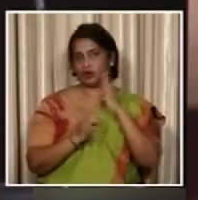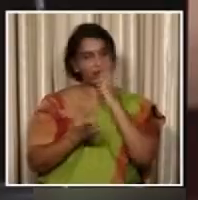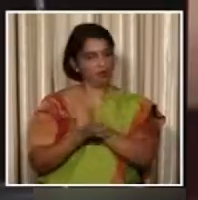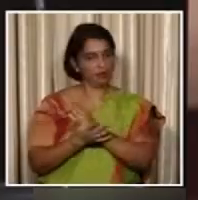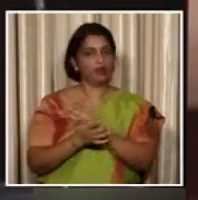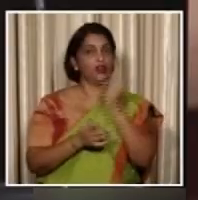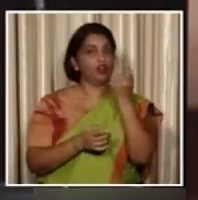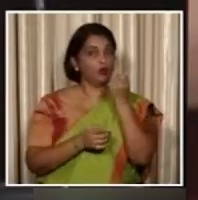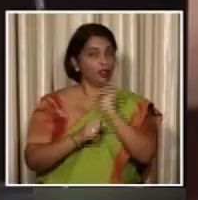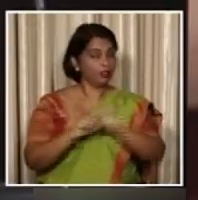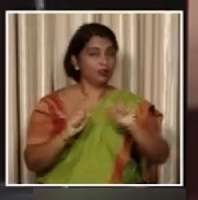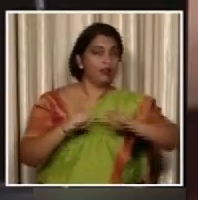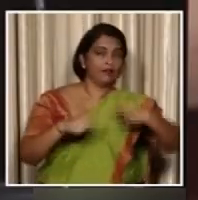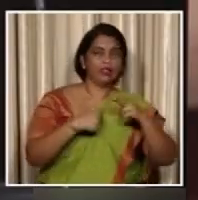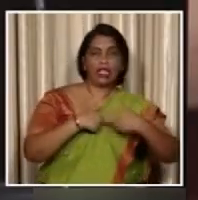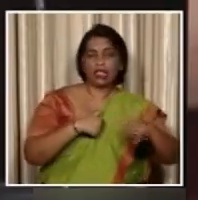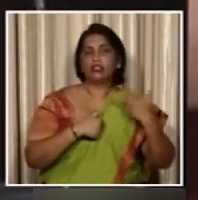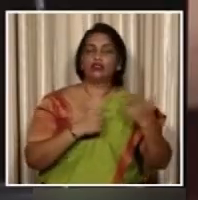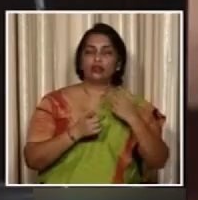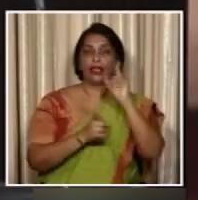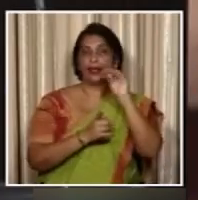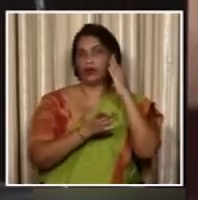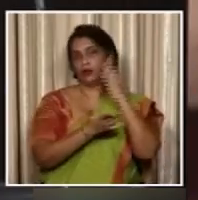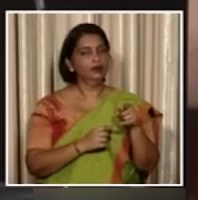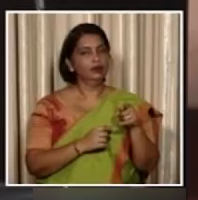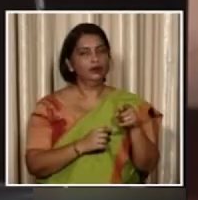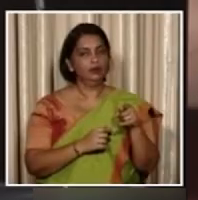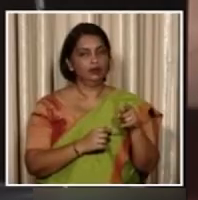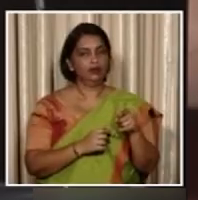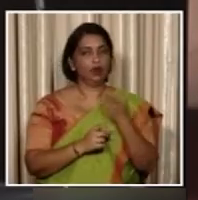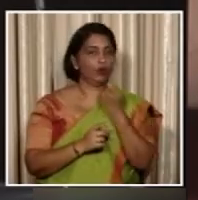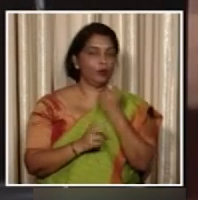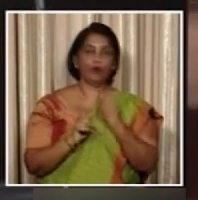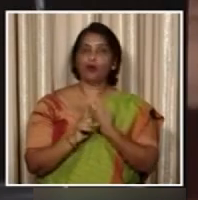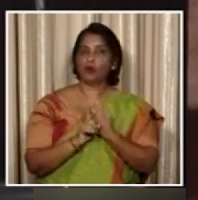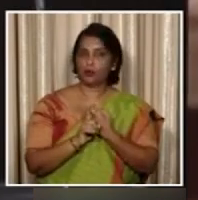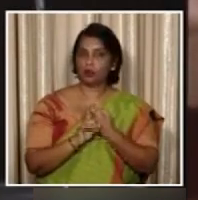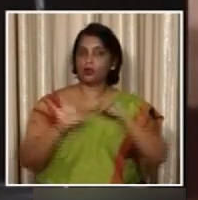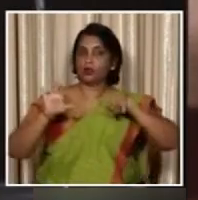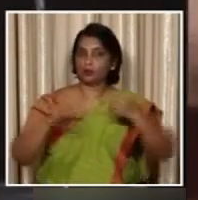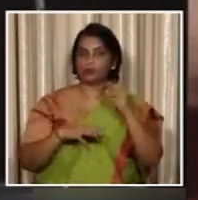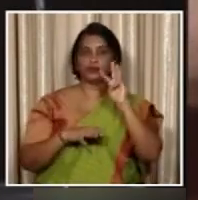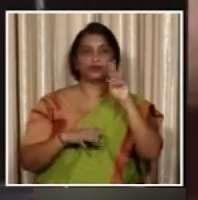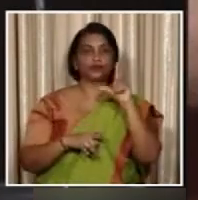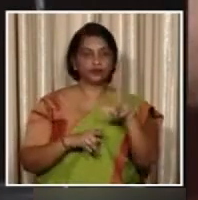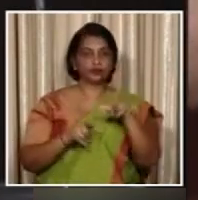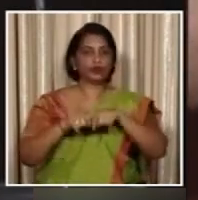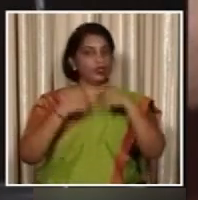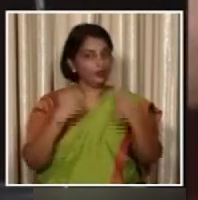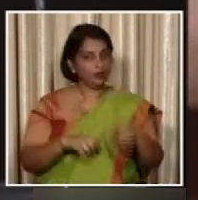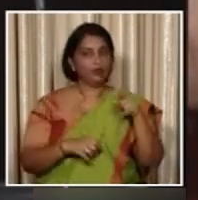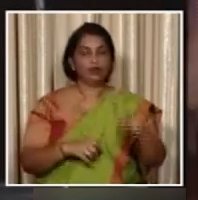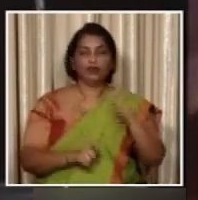තියෙනවා මූල්‍යමය නොවන හේතු නිසා 11ක් නැවතිලා තියෙනවා ඒකෙදි රුපියල් කෝටි 637ක් වියදම්